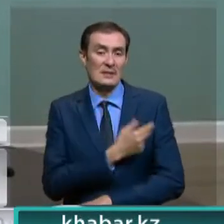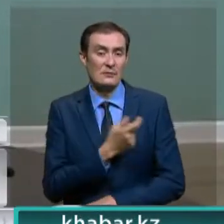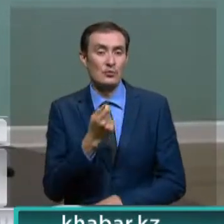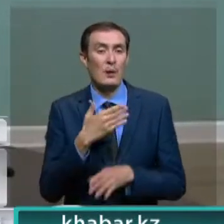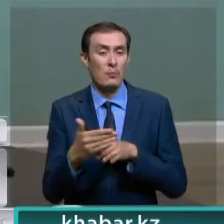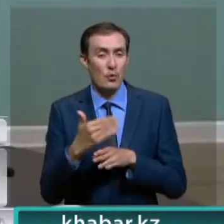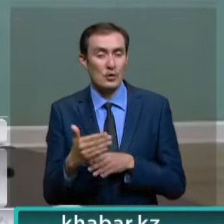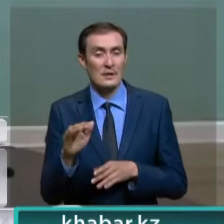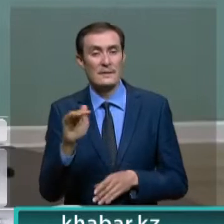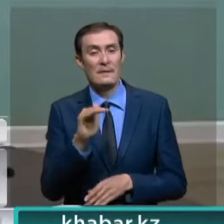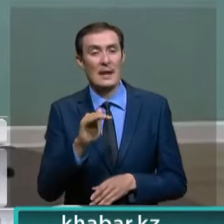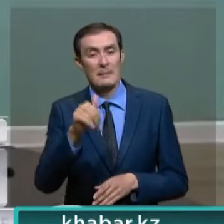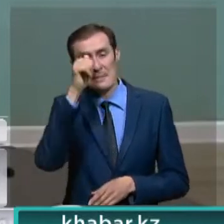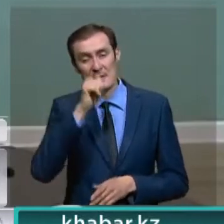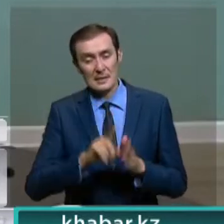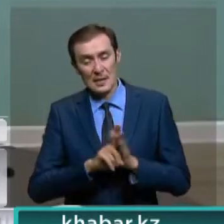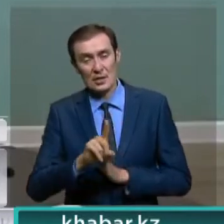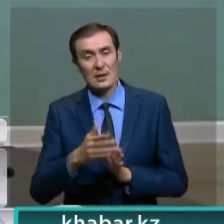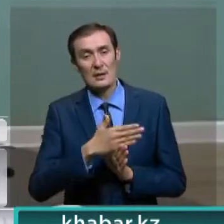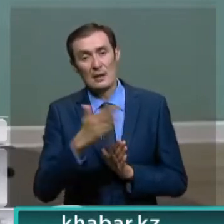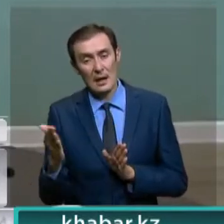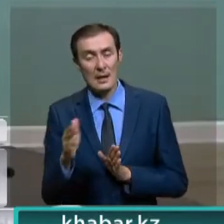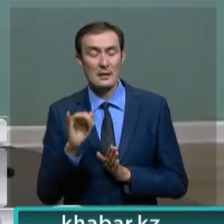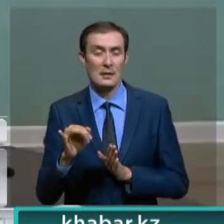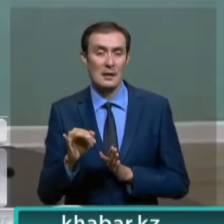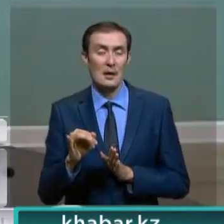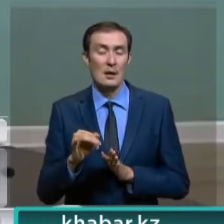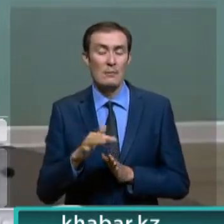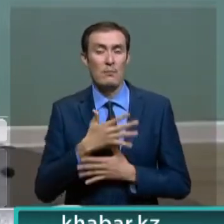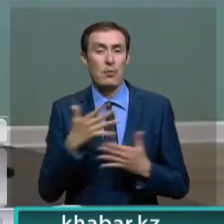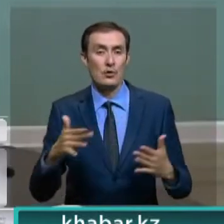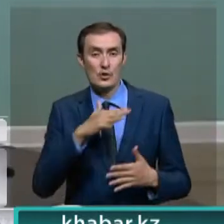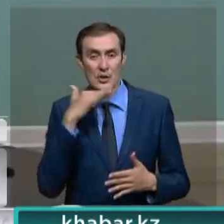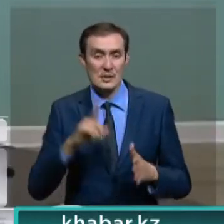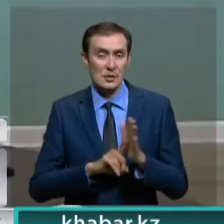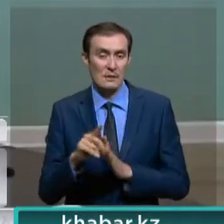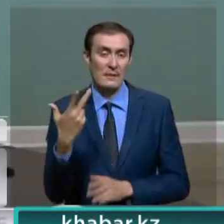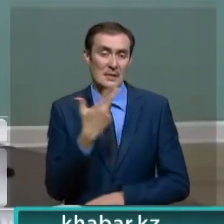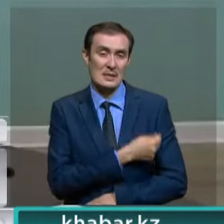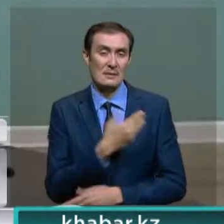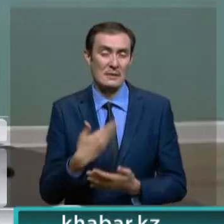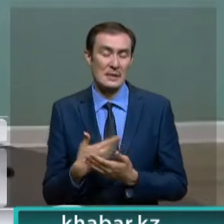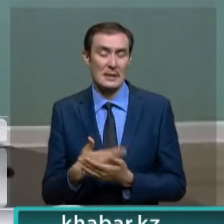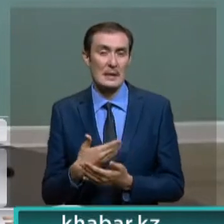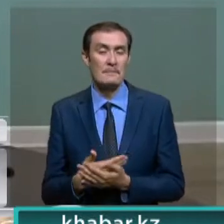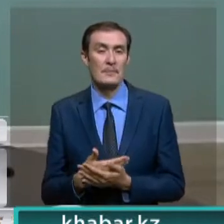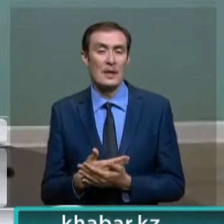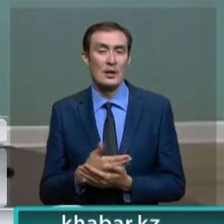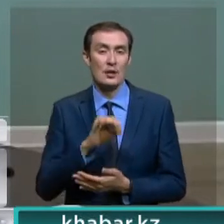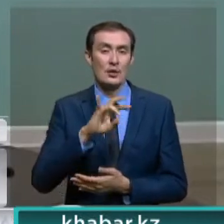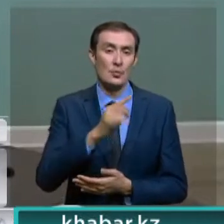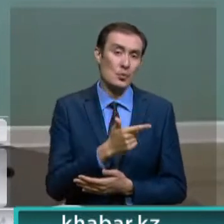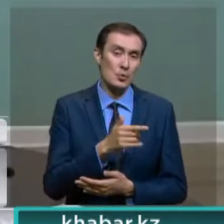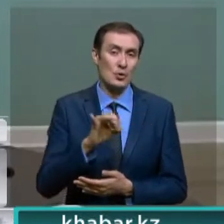начиная с февраля месяца и далее ключевая масса у нас вакцинировать где-то июнь-июль